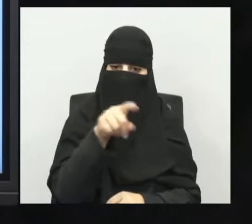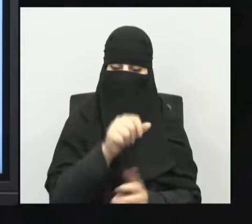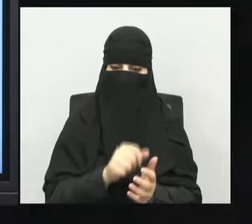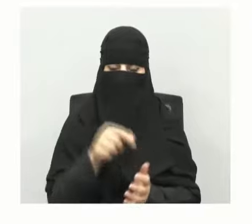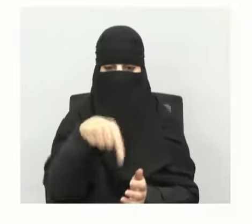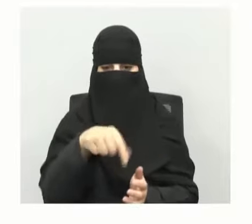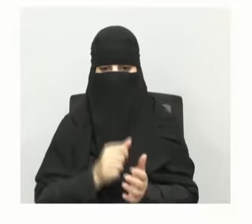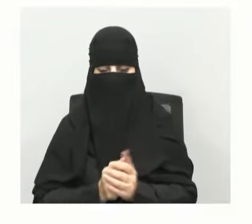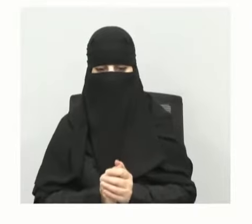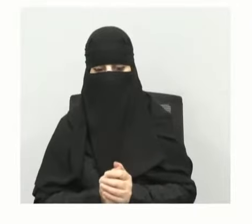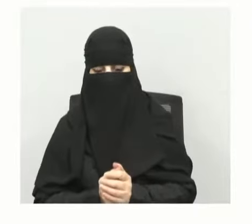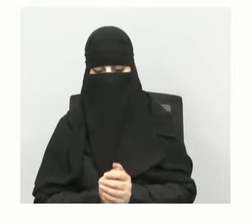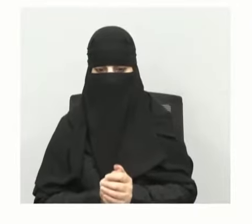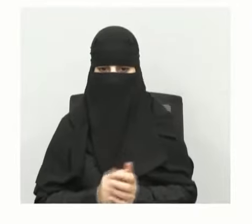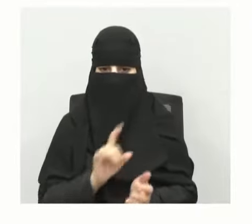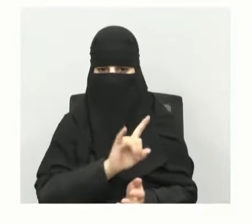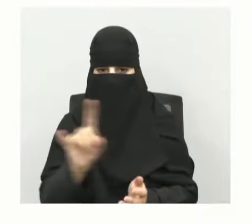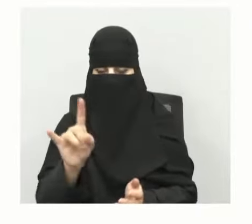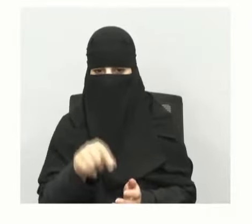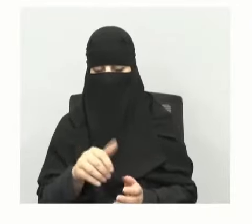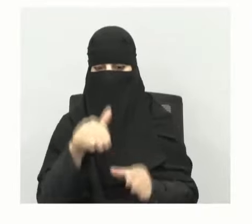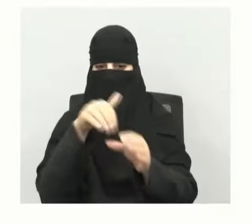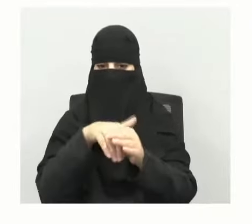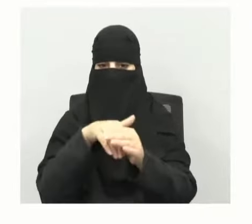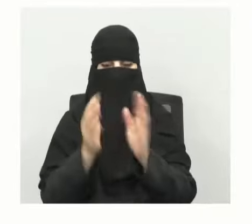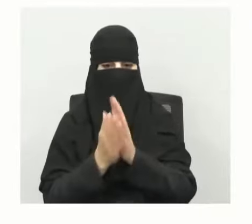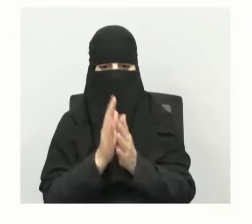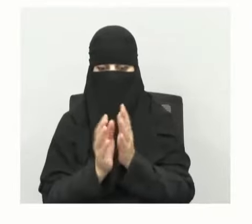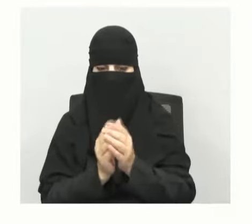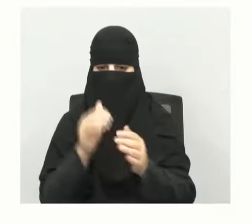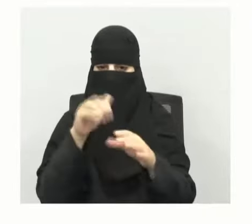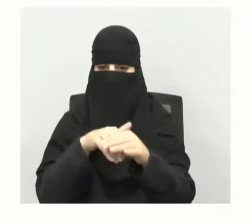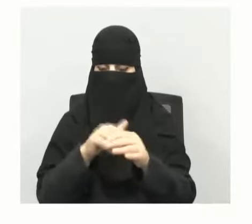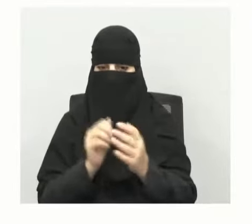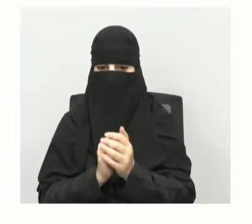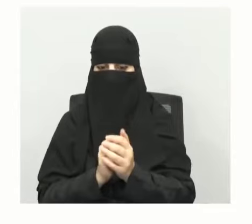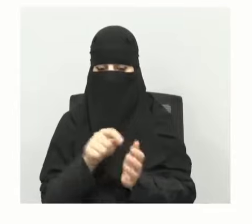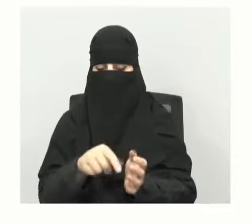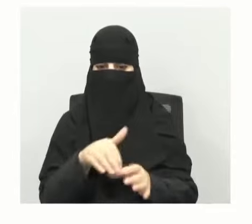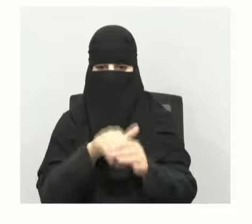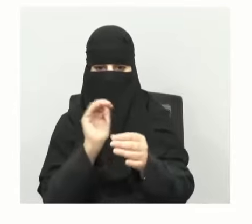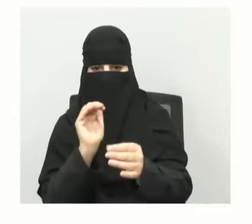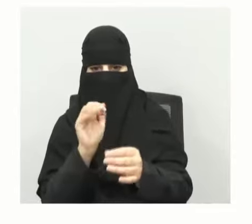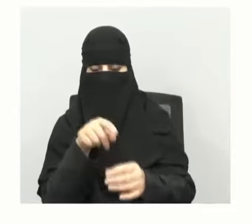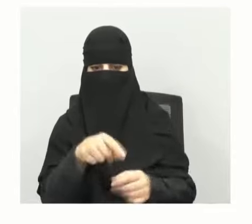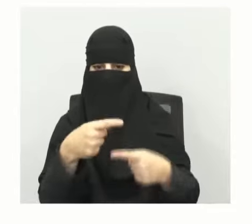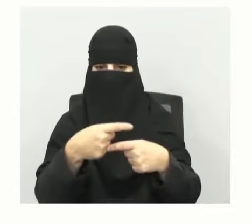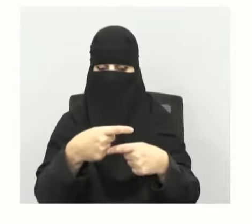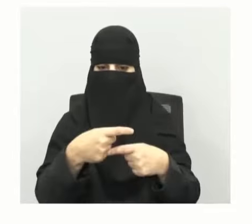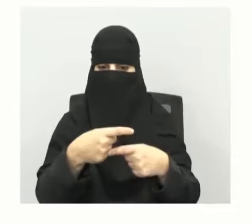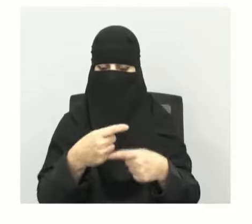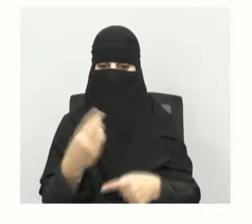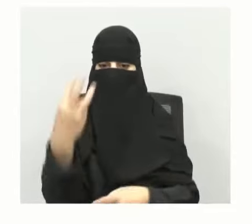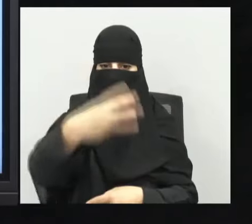الان لا يوجد لدينا هنا مدخله ما رايكم ولكن لدينا المخرجات هنا وضع